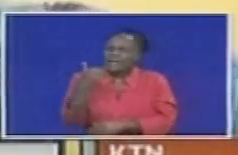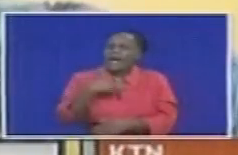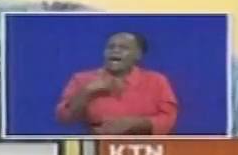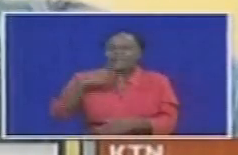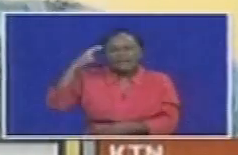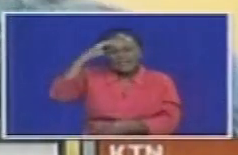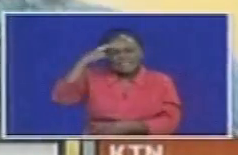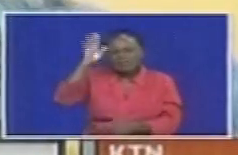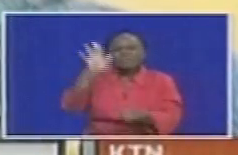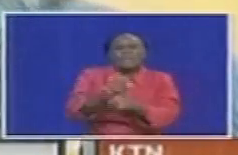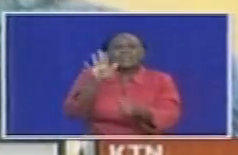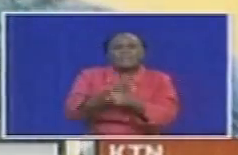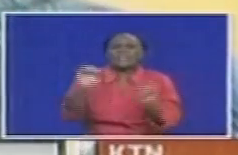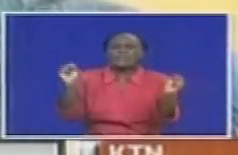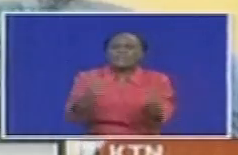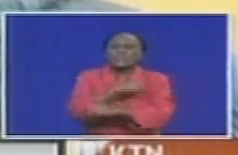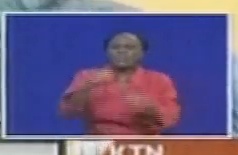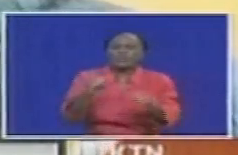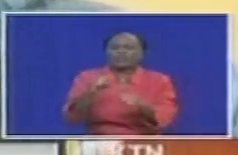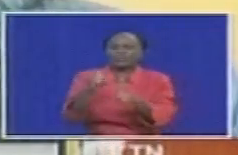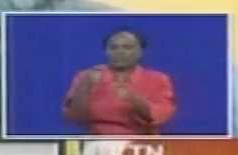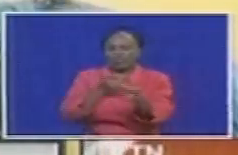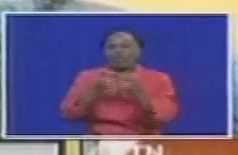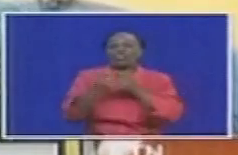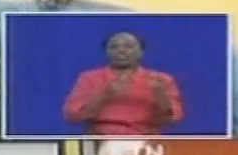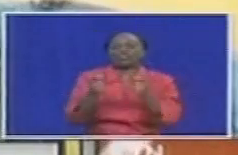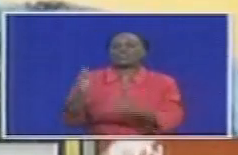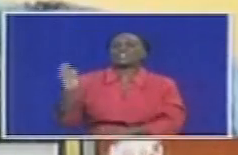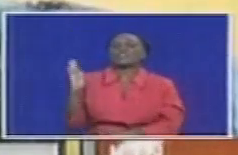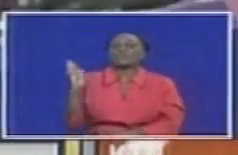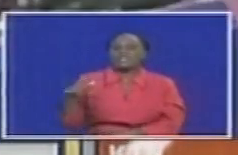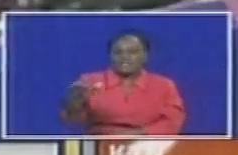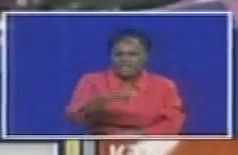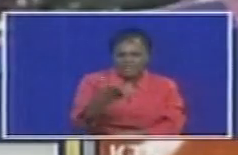reasons why we cannot comprehensively be in control of security in this area.